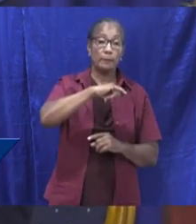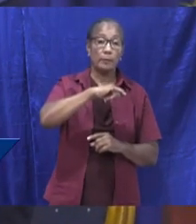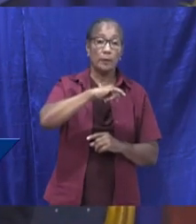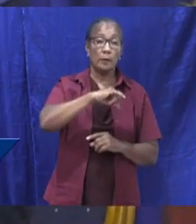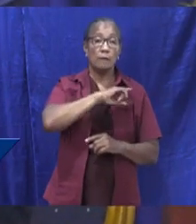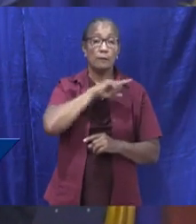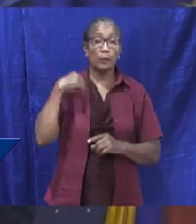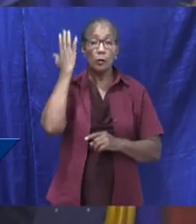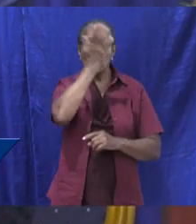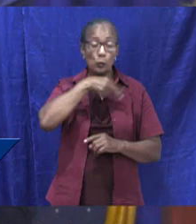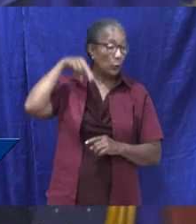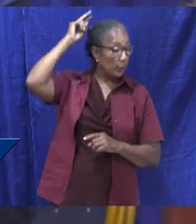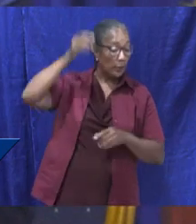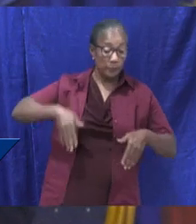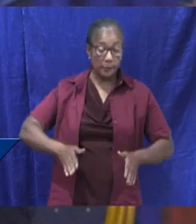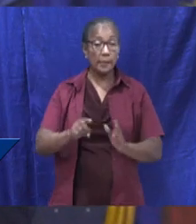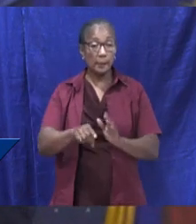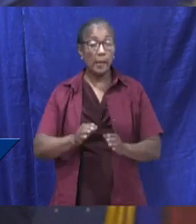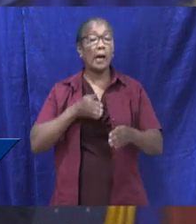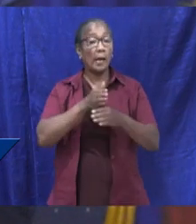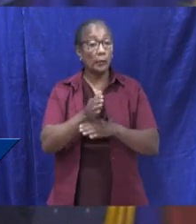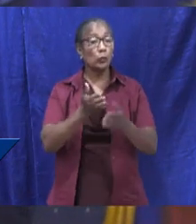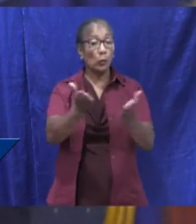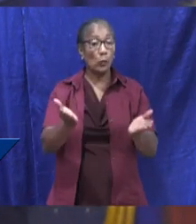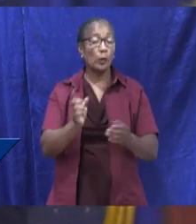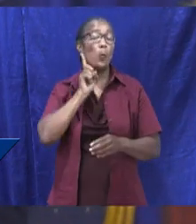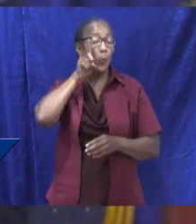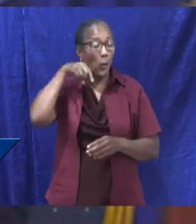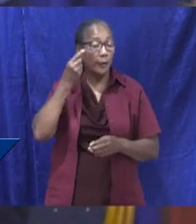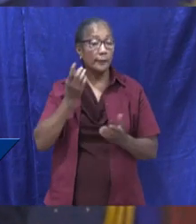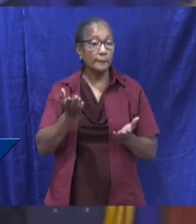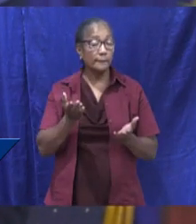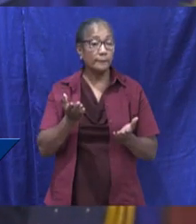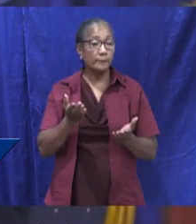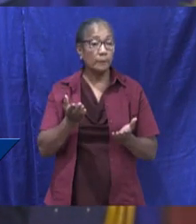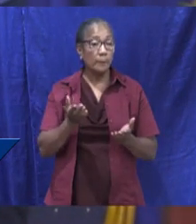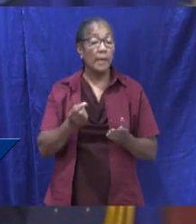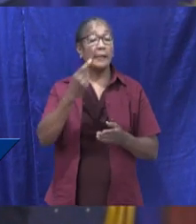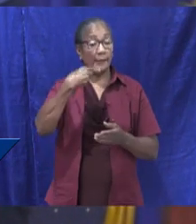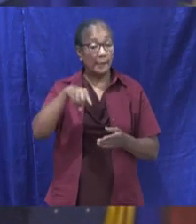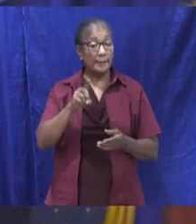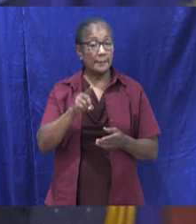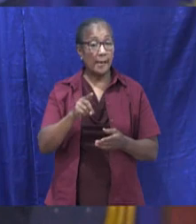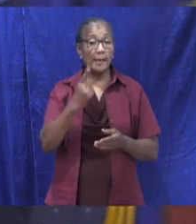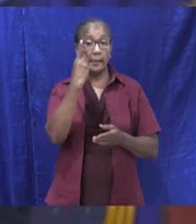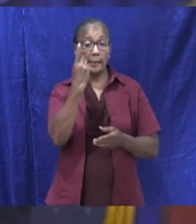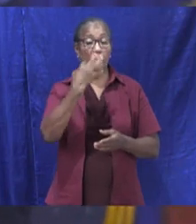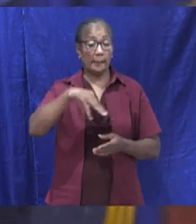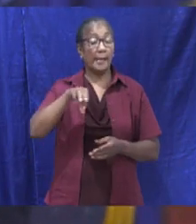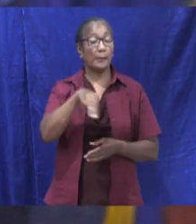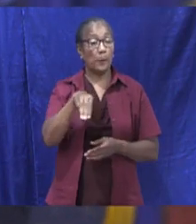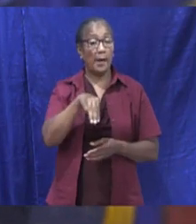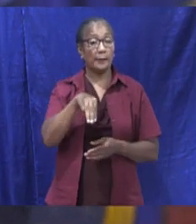van onze Surinaamse ingezetenen worden voortgezet. Morgen, dat is dinsdag 31